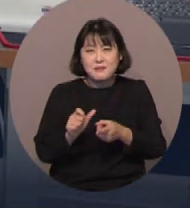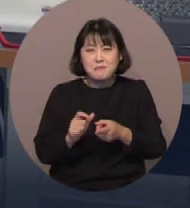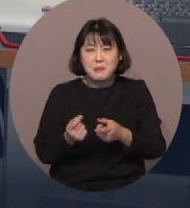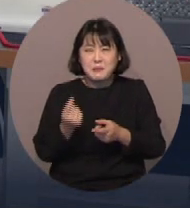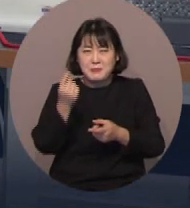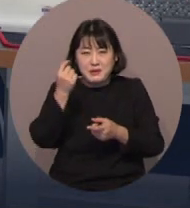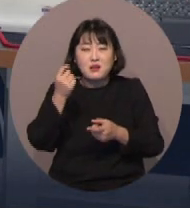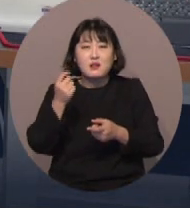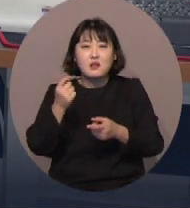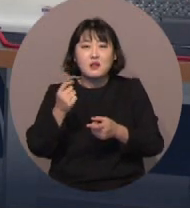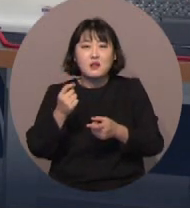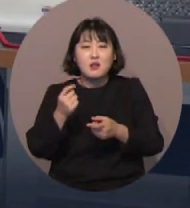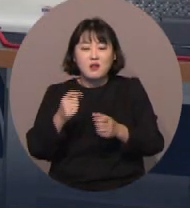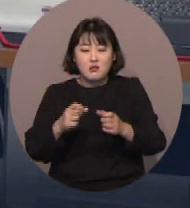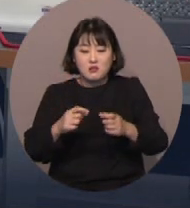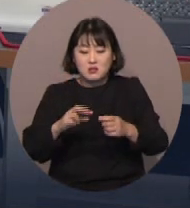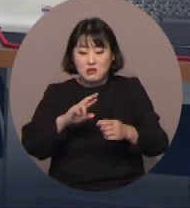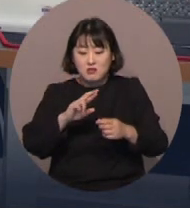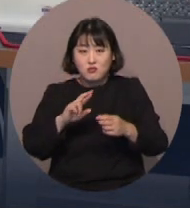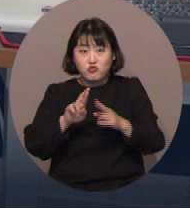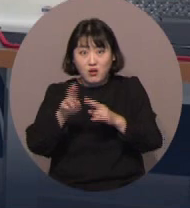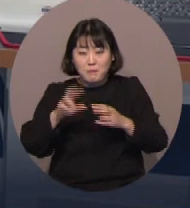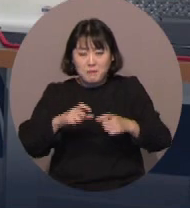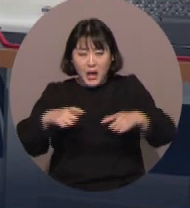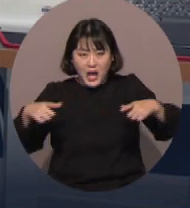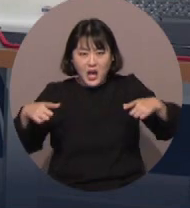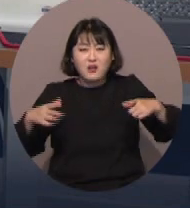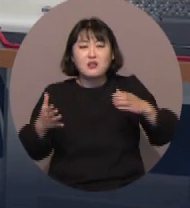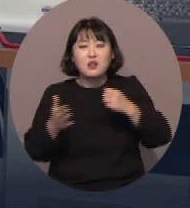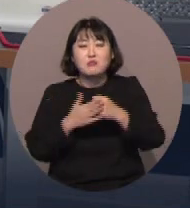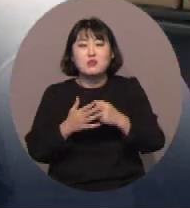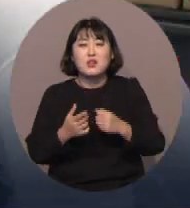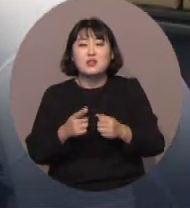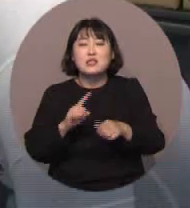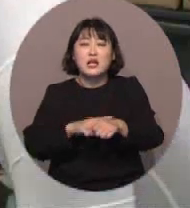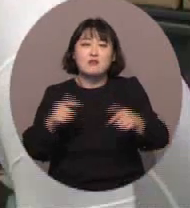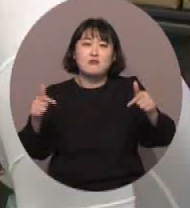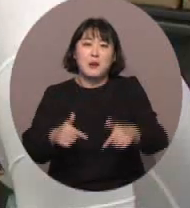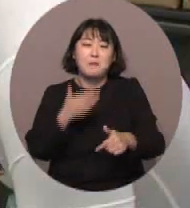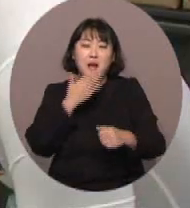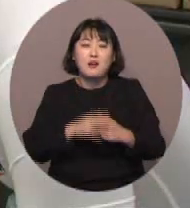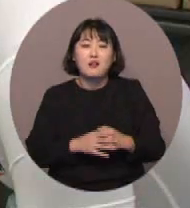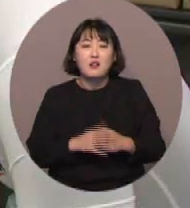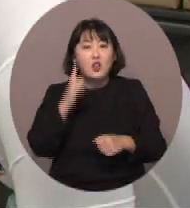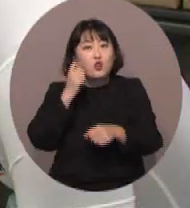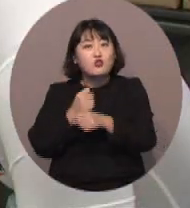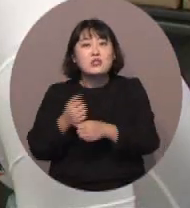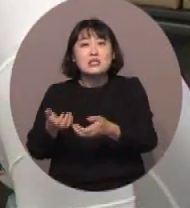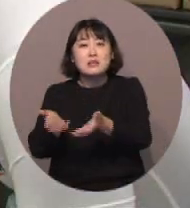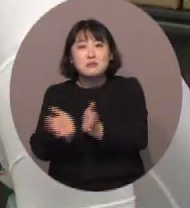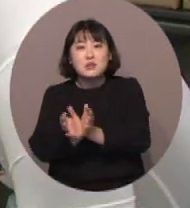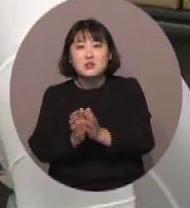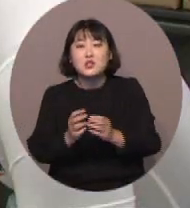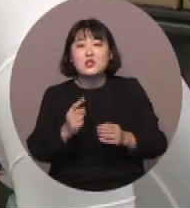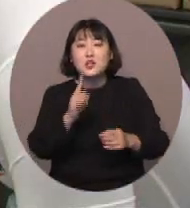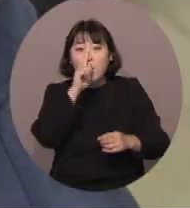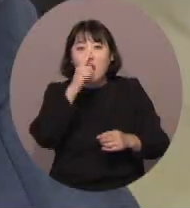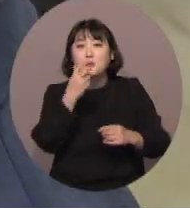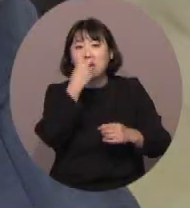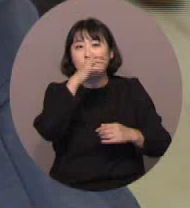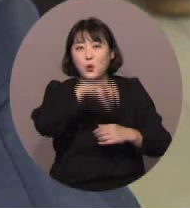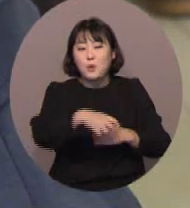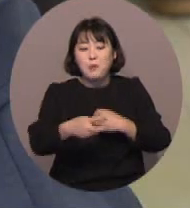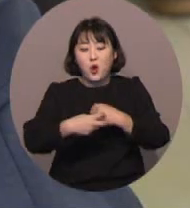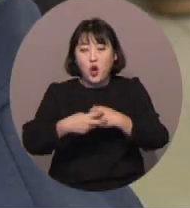때문에 분자진단 검사 시간을 획기적으로 단축할 수 있었습니다 연구팀은 3별 진료소나 병원 응급실